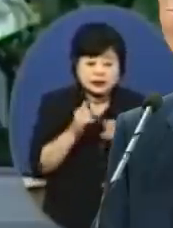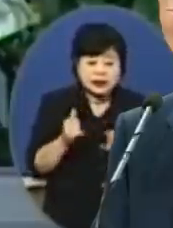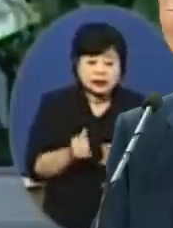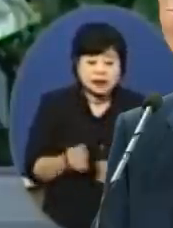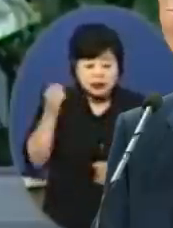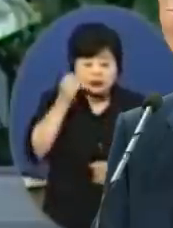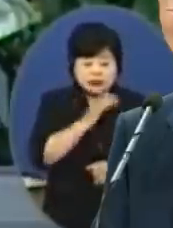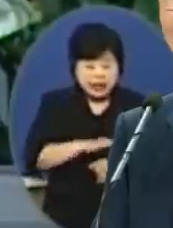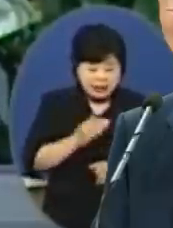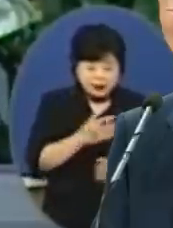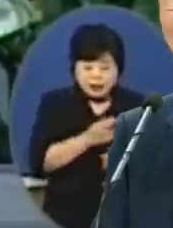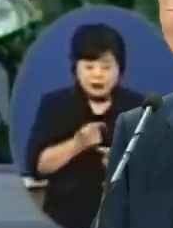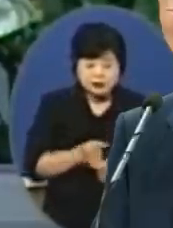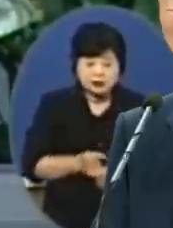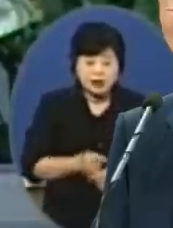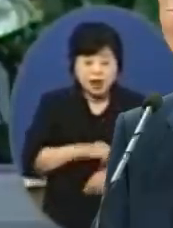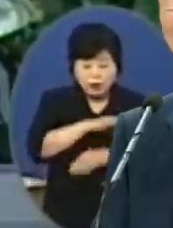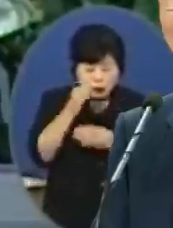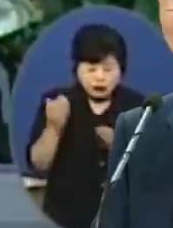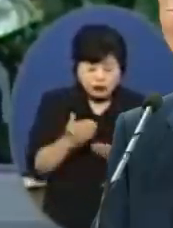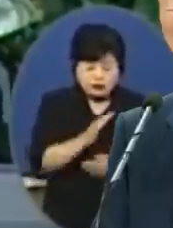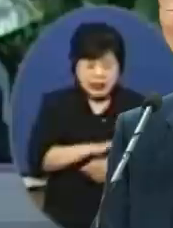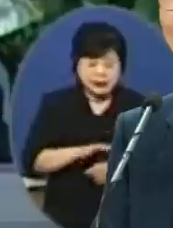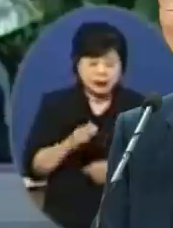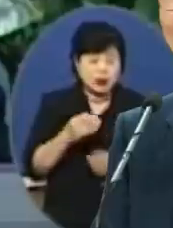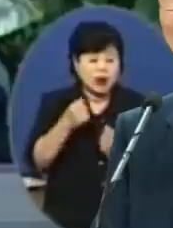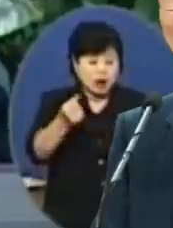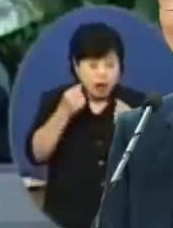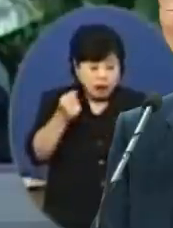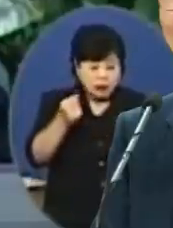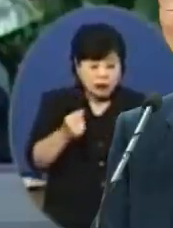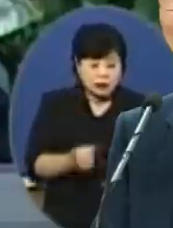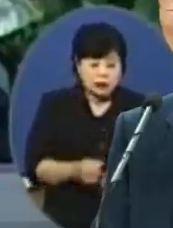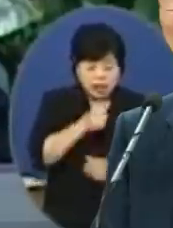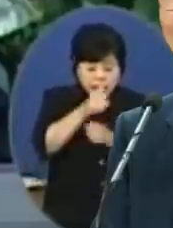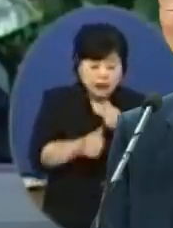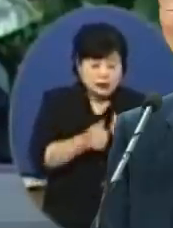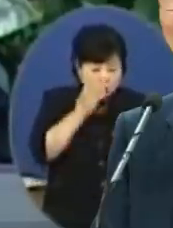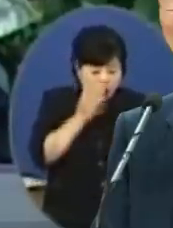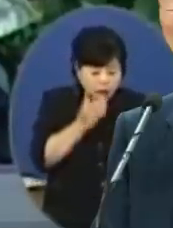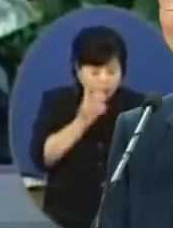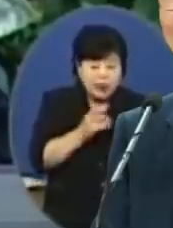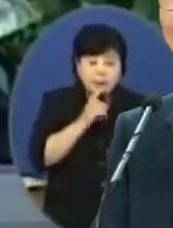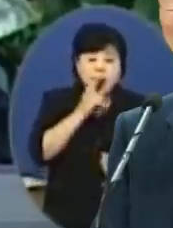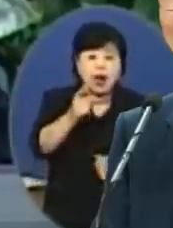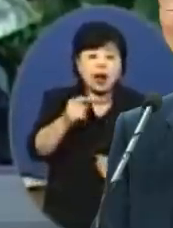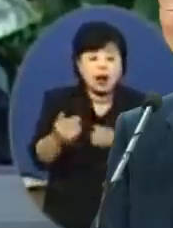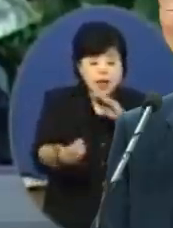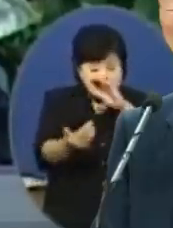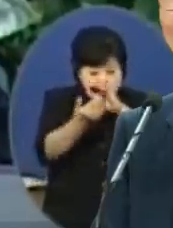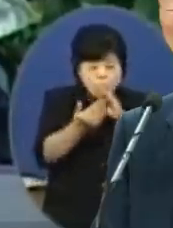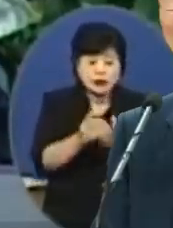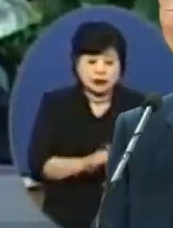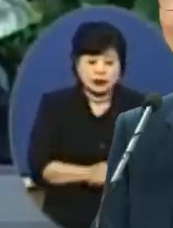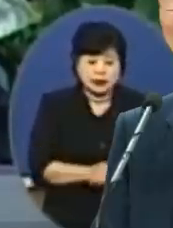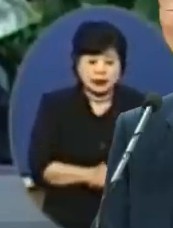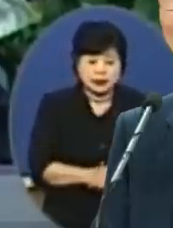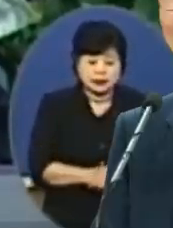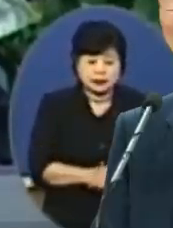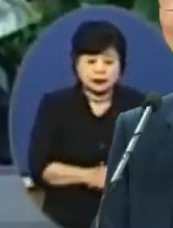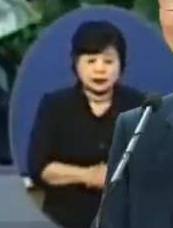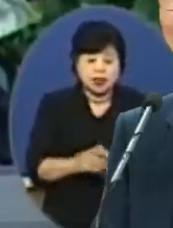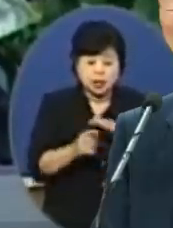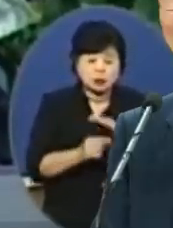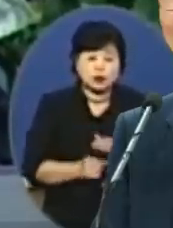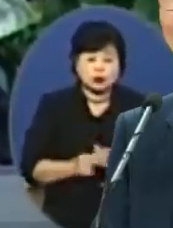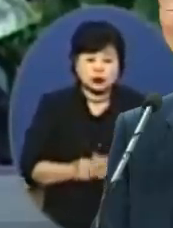내 영혼이 잘됨같이 내가 범사에 잘되며 강건하기를 내가 간구한다는 말씀을 이루어야 되는 것입니다.